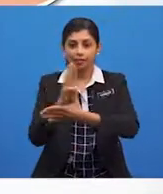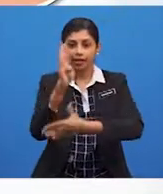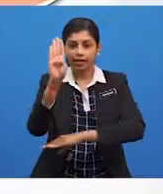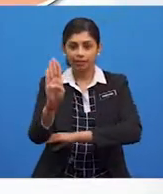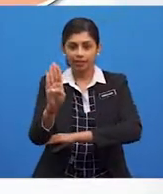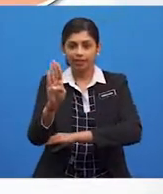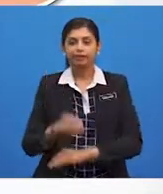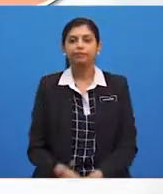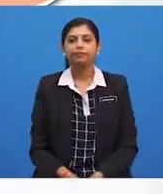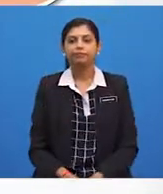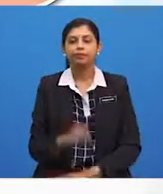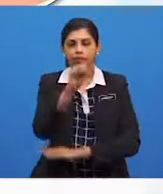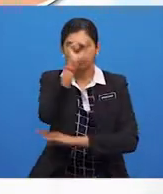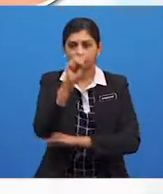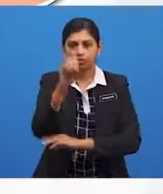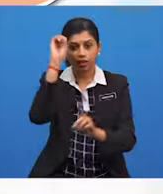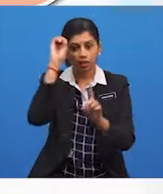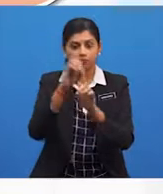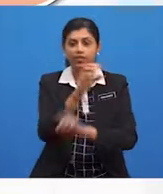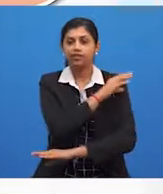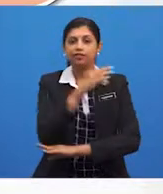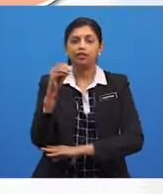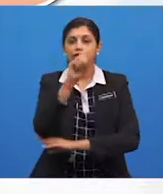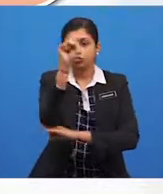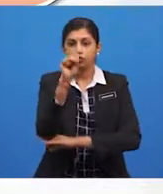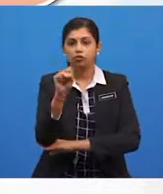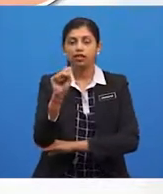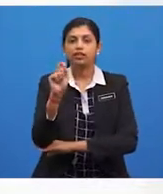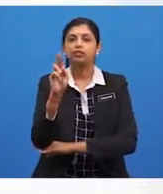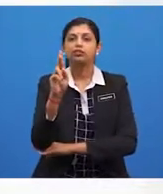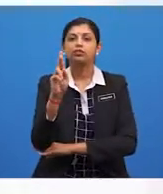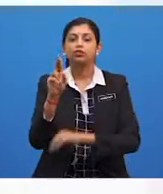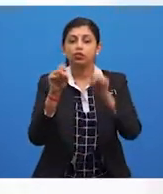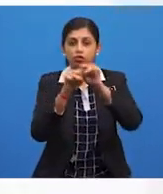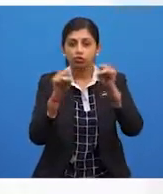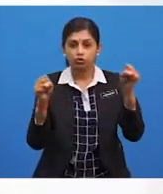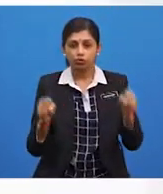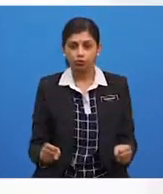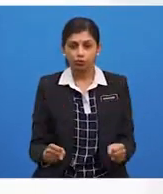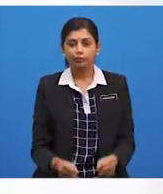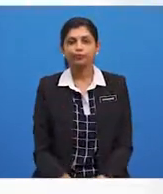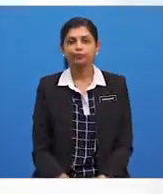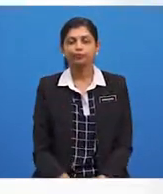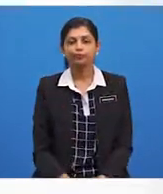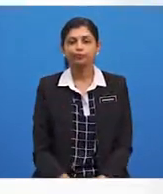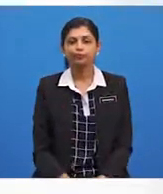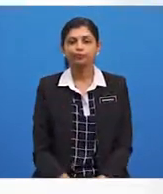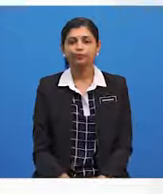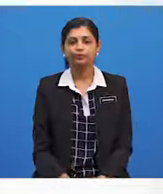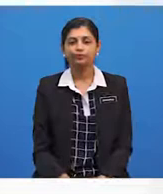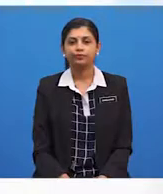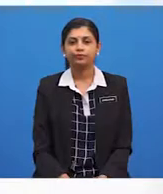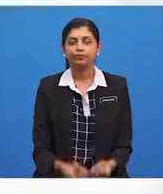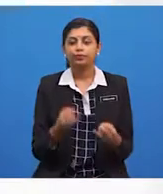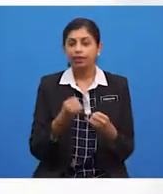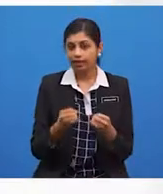iaitu soalan objektif dan soalan struktur. Baiklah para pelajar sekalian, pada akhir sesi pembelajaran